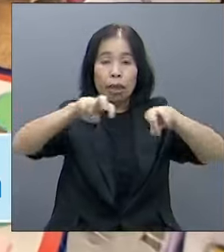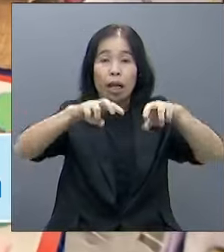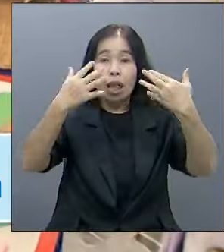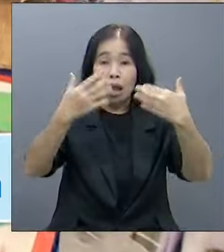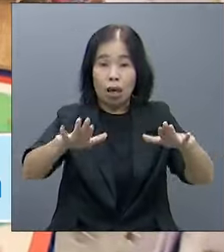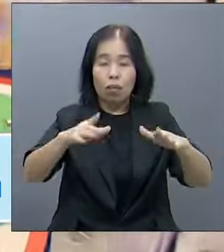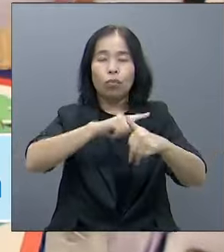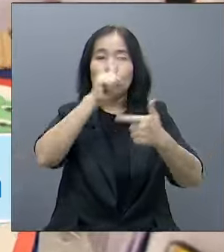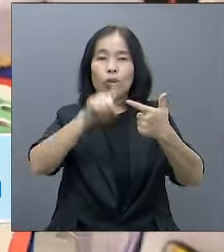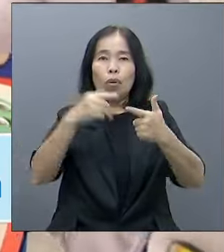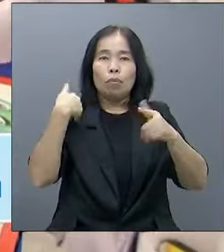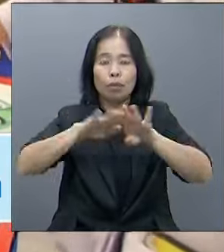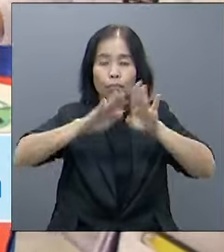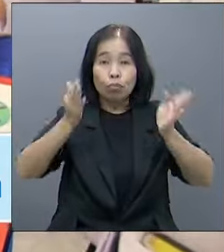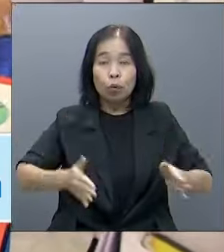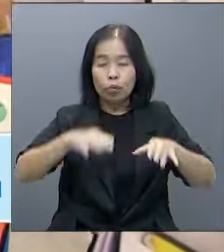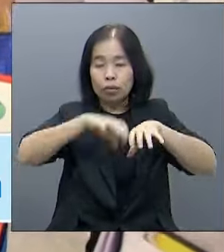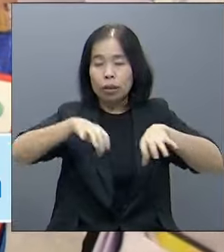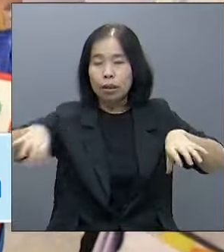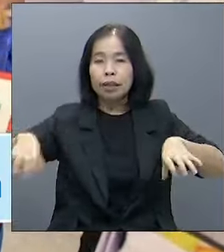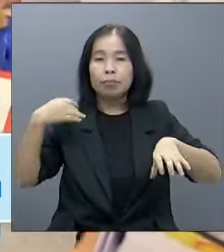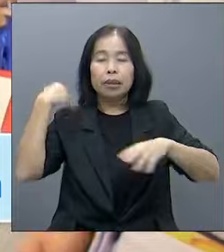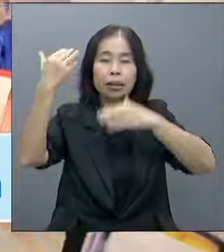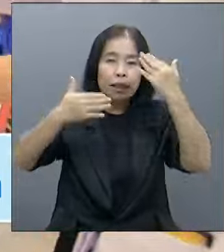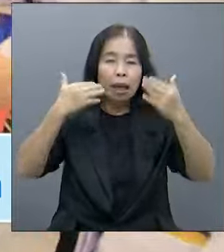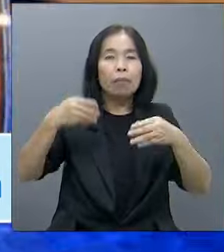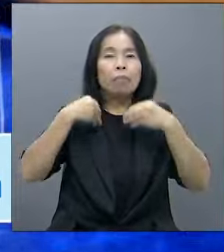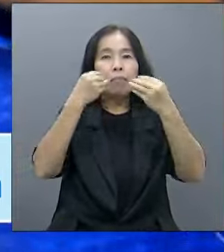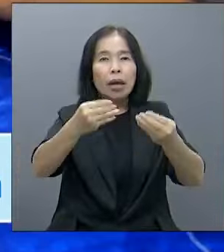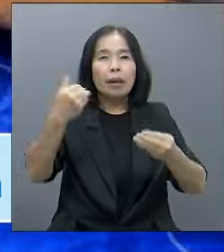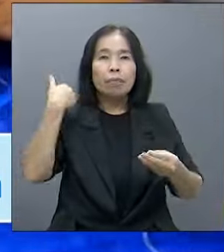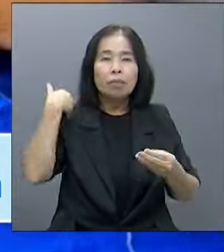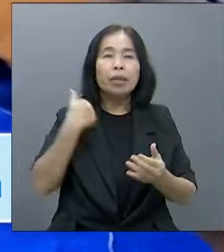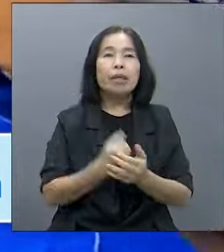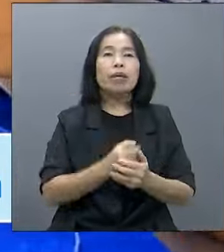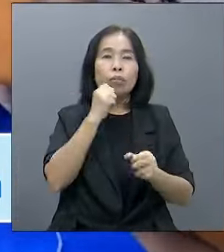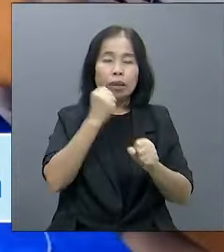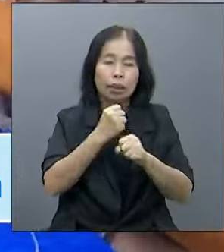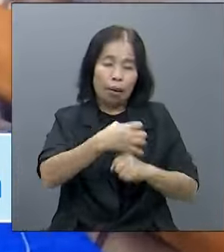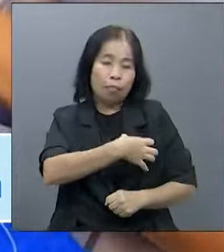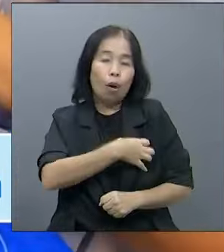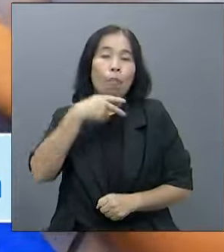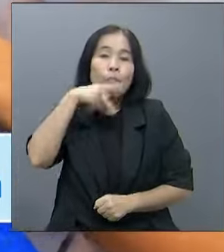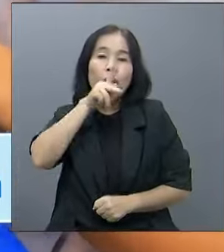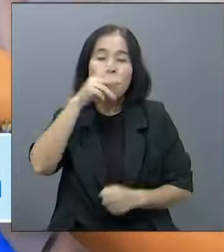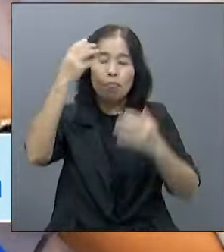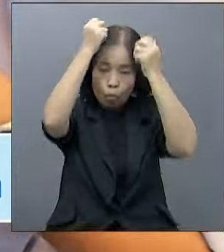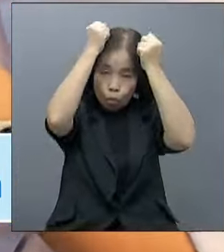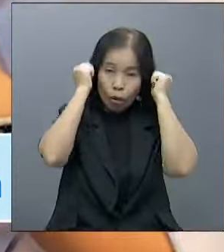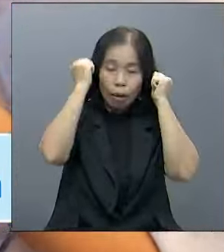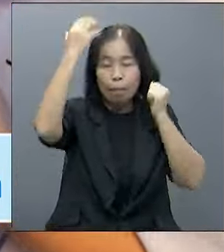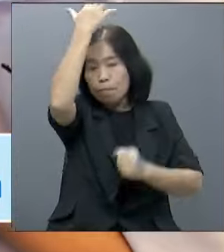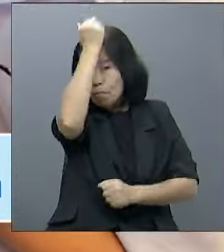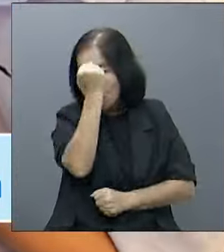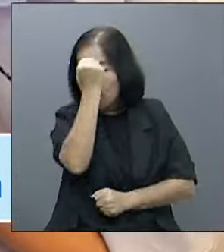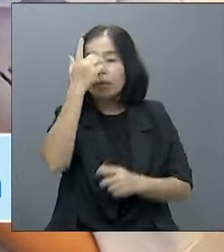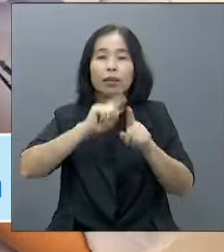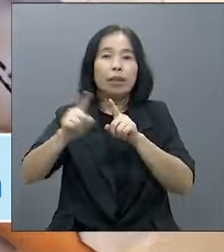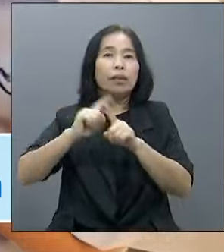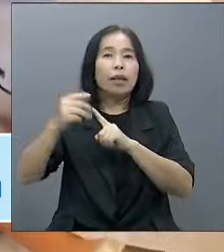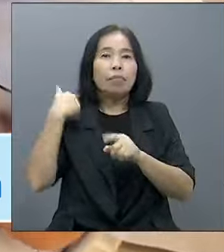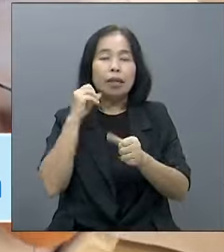ก็ยังมีบูธกิจกรรมการแจกอุปกรณ์เสริมบุคลิกภาพต่างๆครับอย่างเช่นเต้านมเทียมวิกผมหมวกการแนะนำโภชนาการส